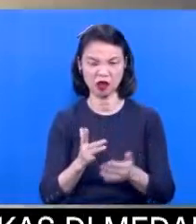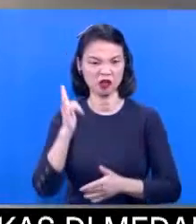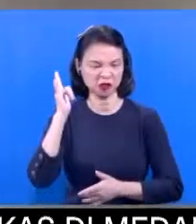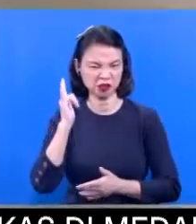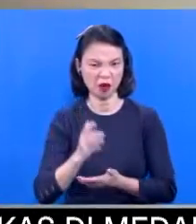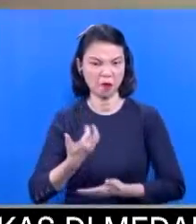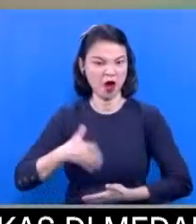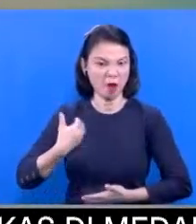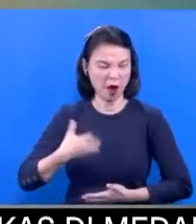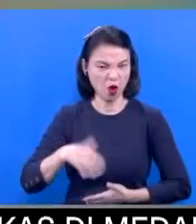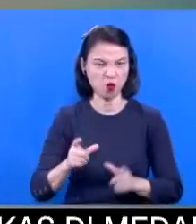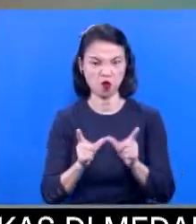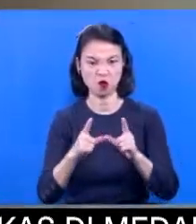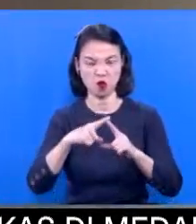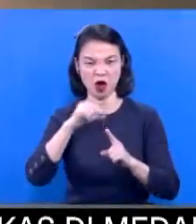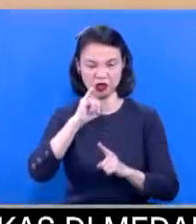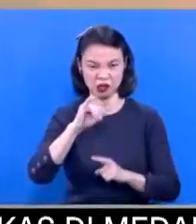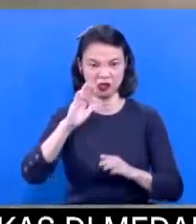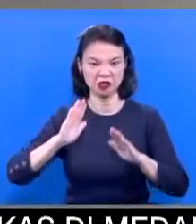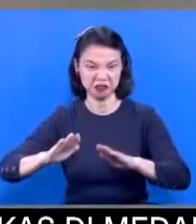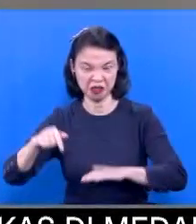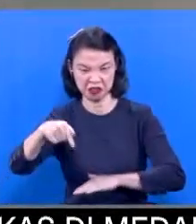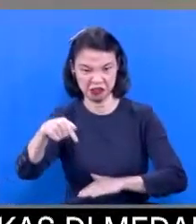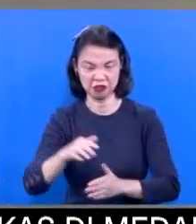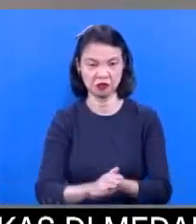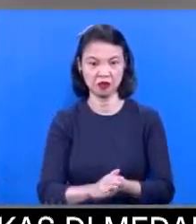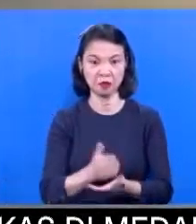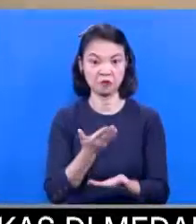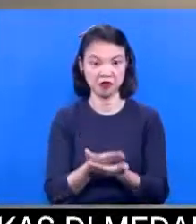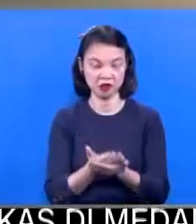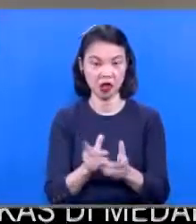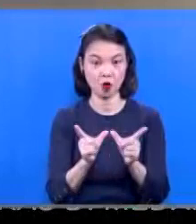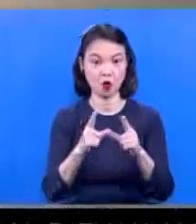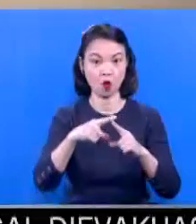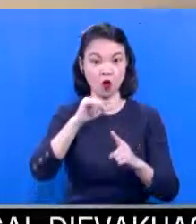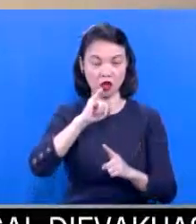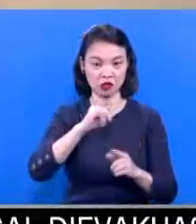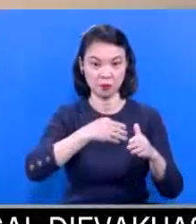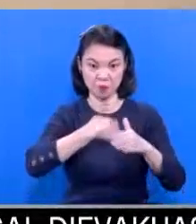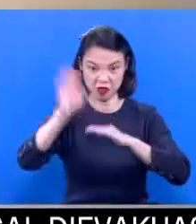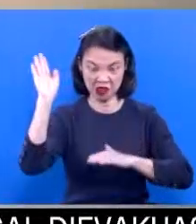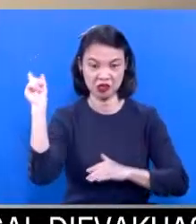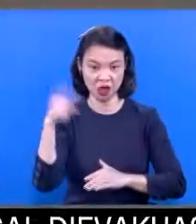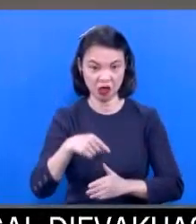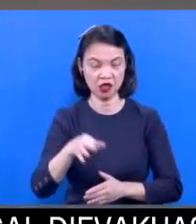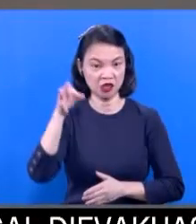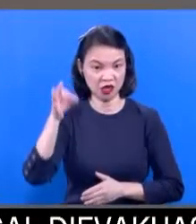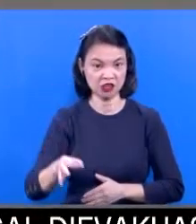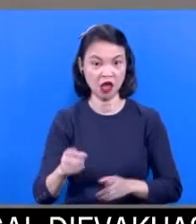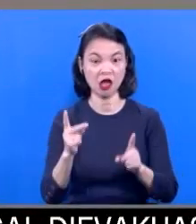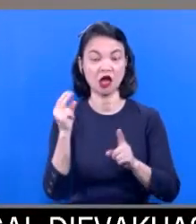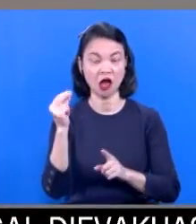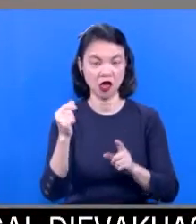meski Wati sudah menyampaikan permintaan maaf mereka meminta Wati keluar dari rumah kontrakannya dan pergi dari desa ragajaya